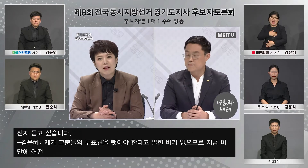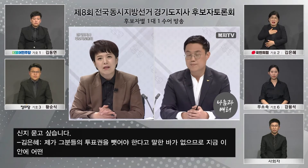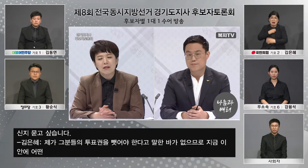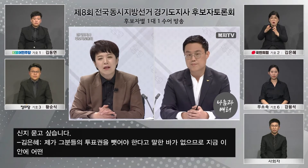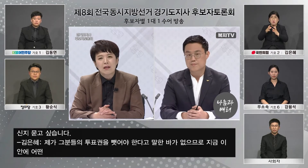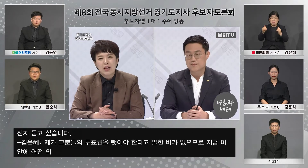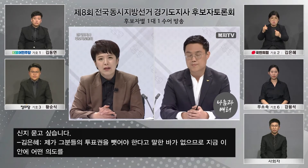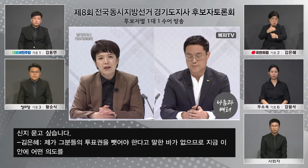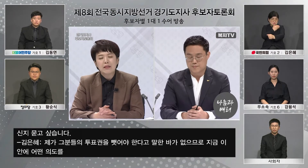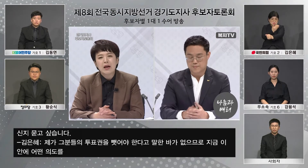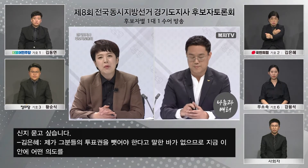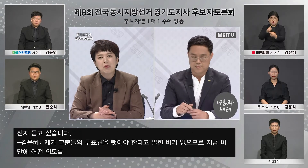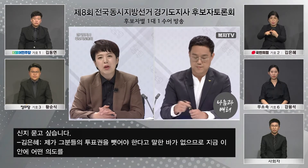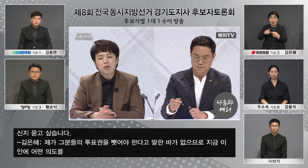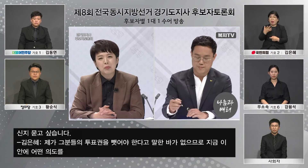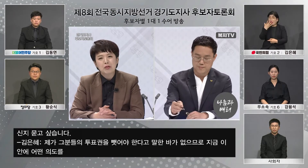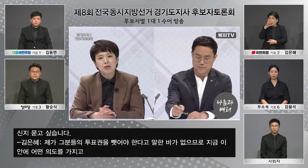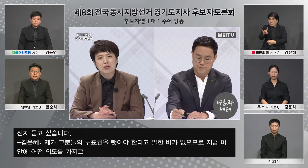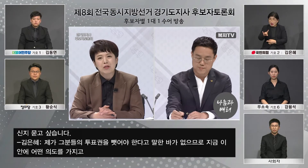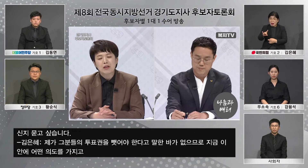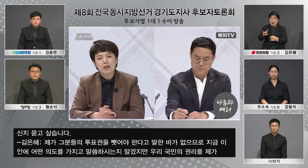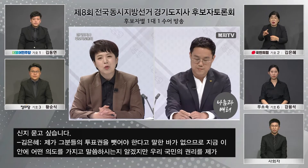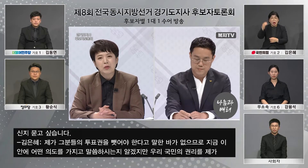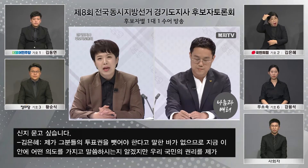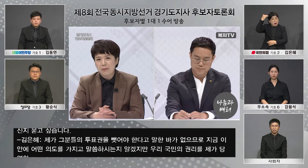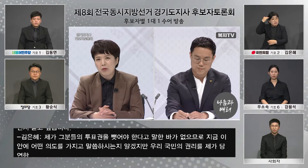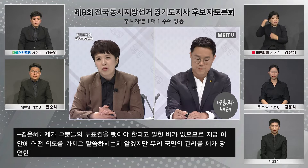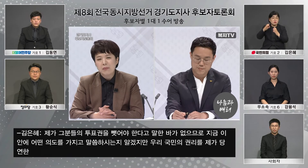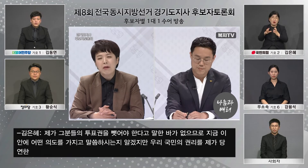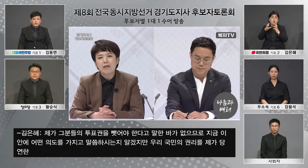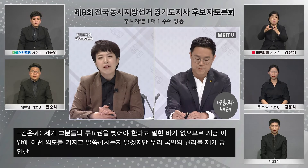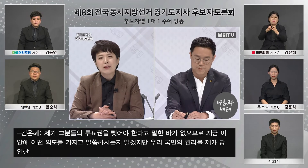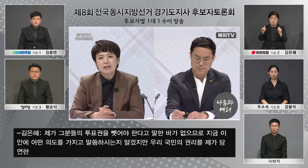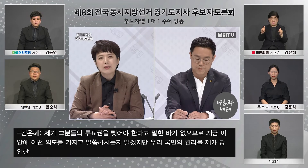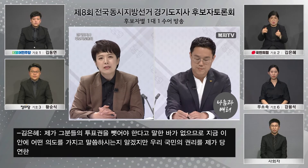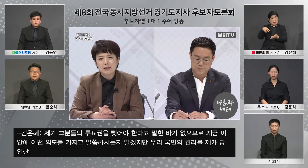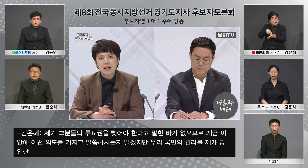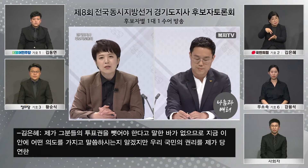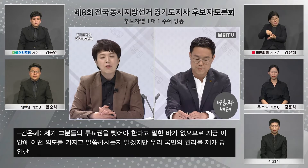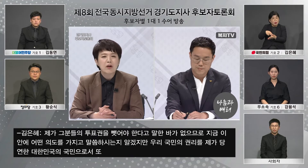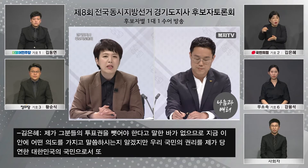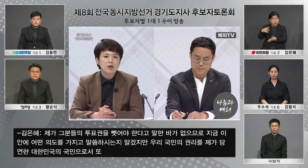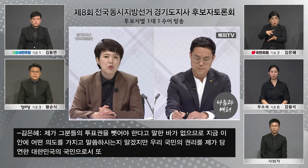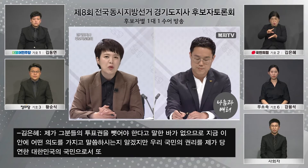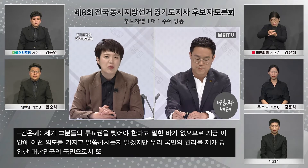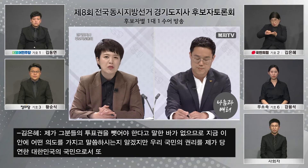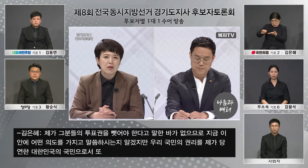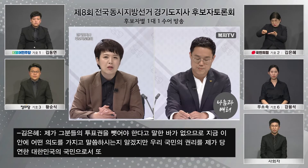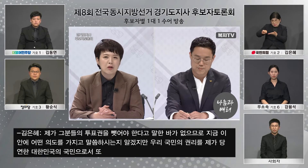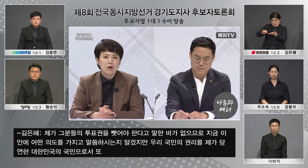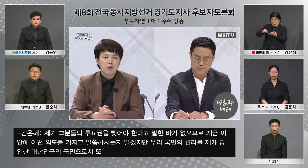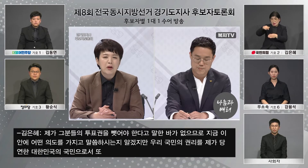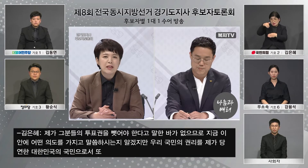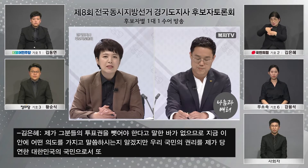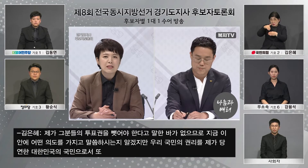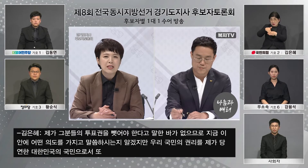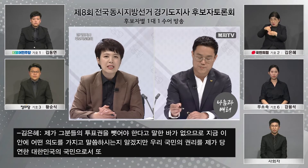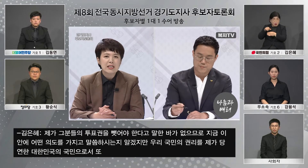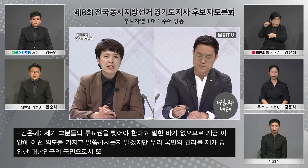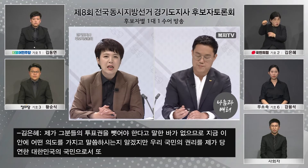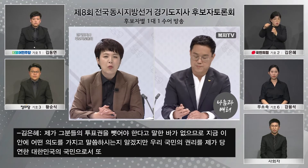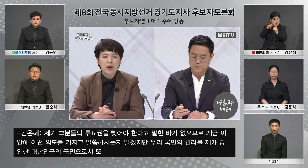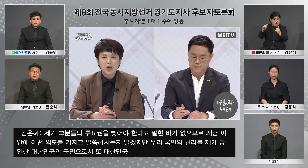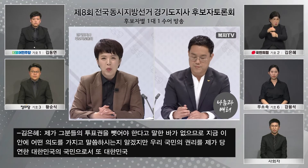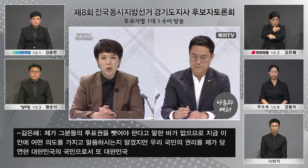권리를 제가 당연한 대한민국의 국민으로서 또 대한민국 이번 지사 선거에 나온 후보로서 권리를